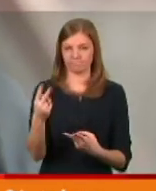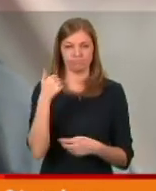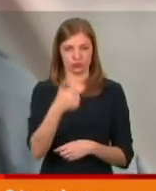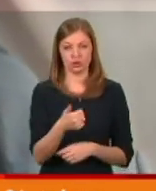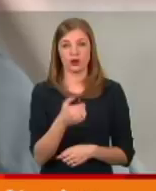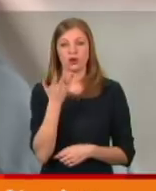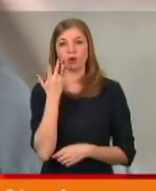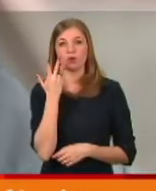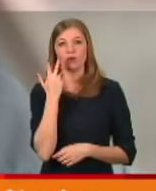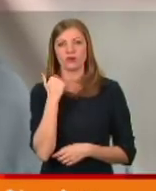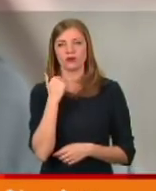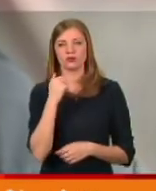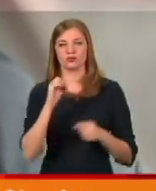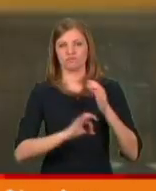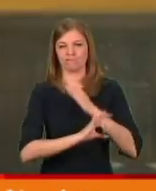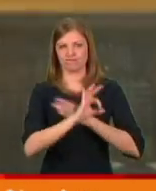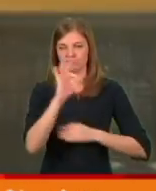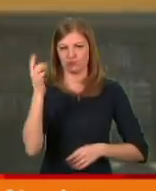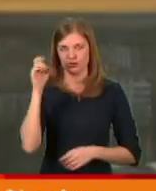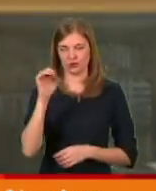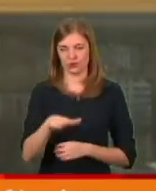об'єкт, коли сходить сонце.